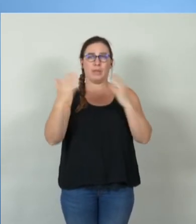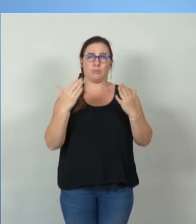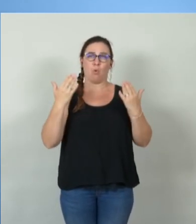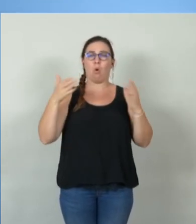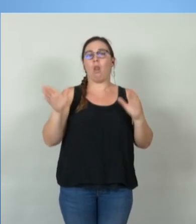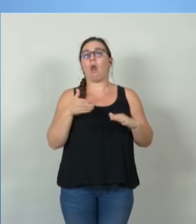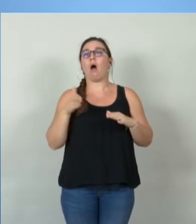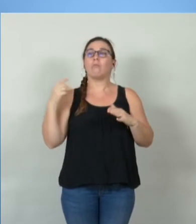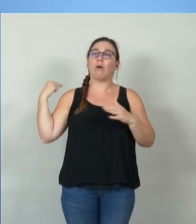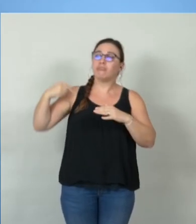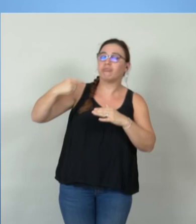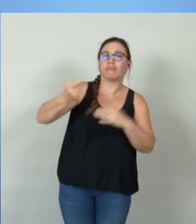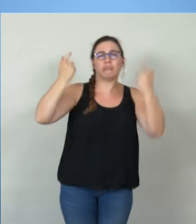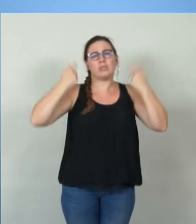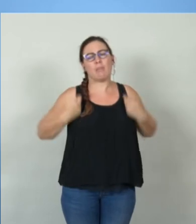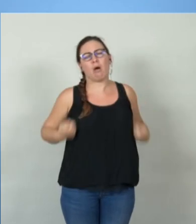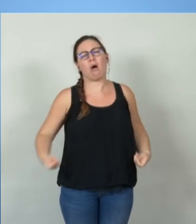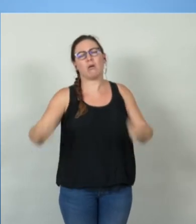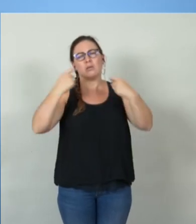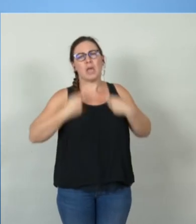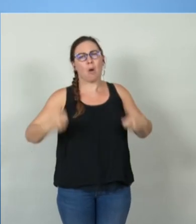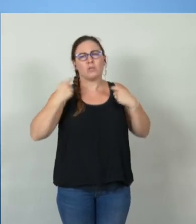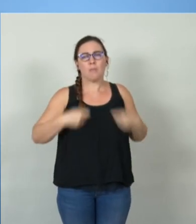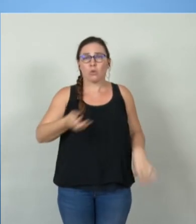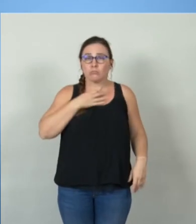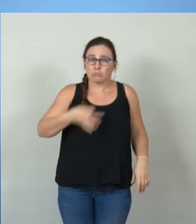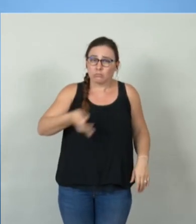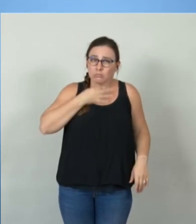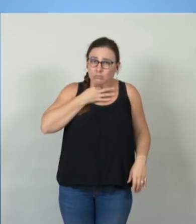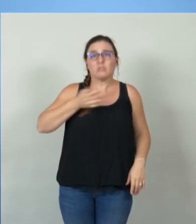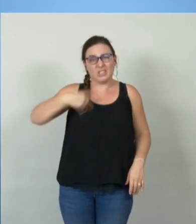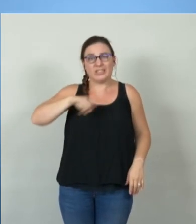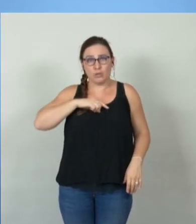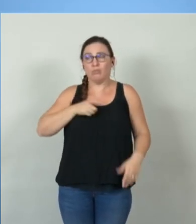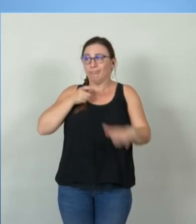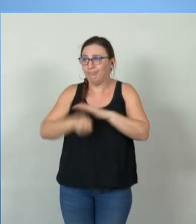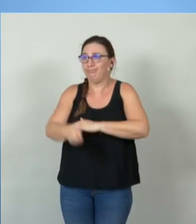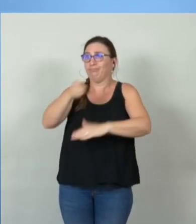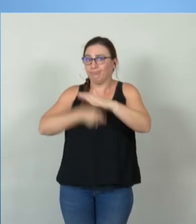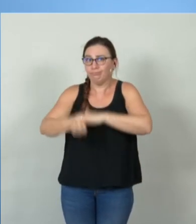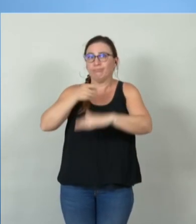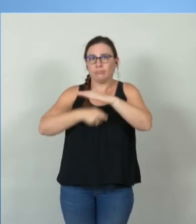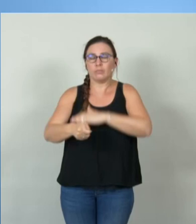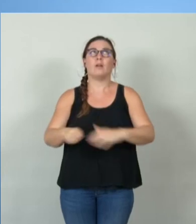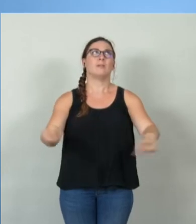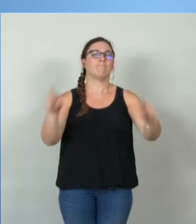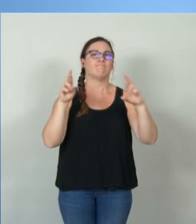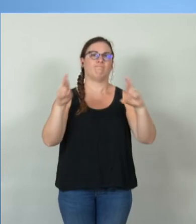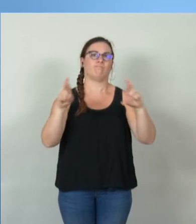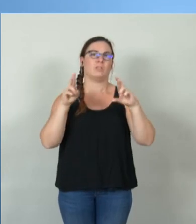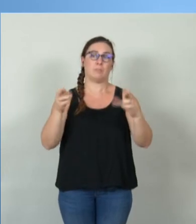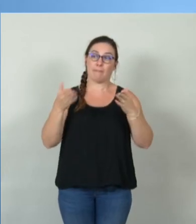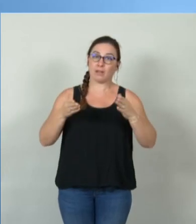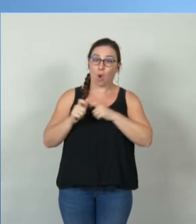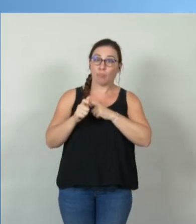cher et donc on fait engager des dépenses considérables que nous avons subventionné il serait donc il est à espérer que cette